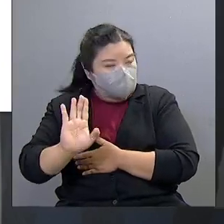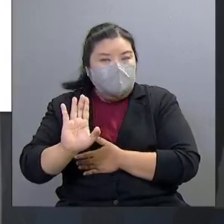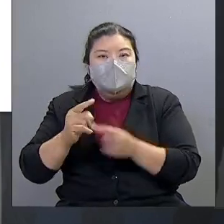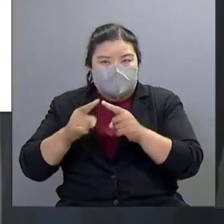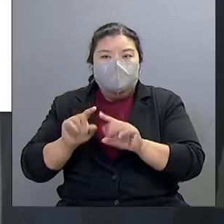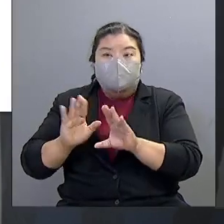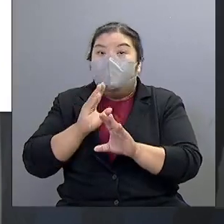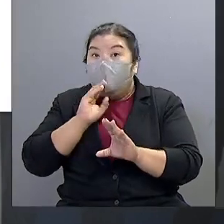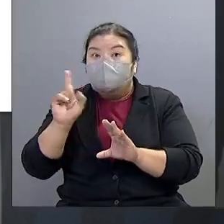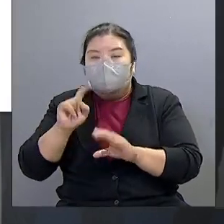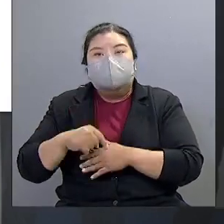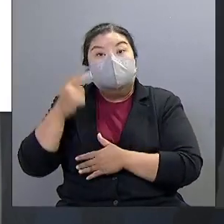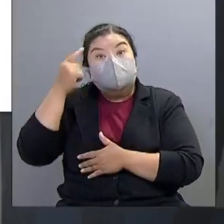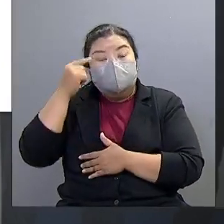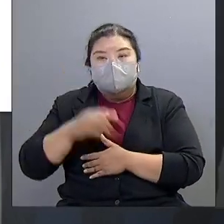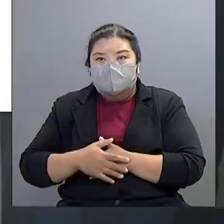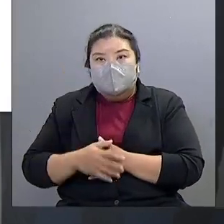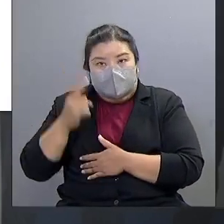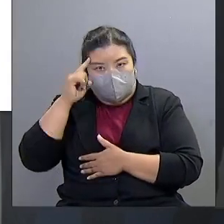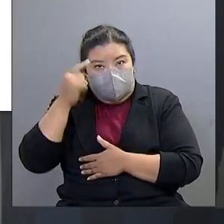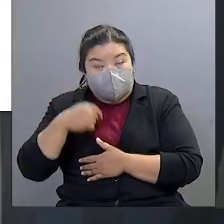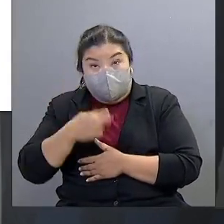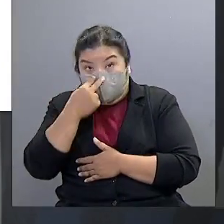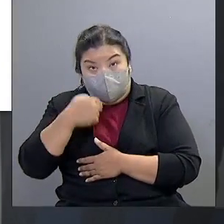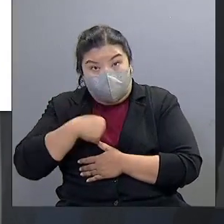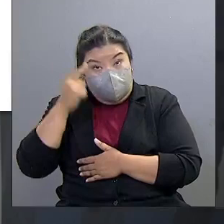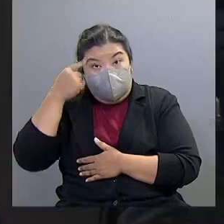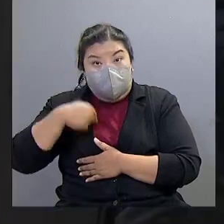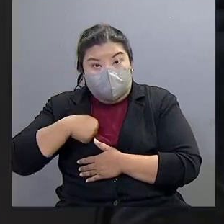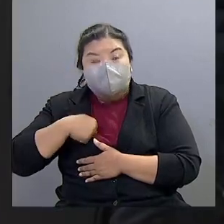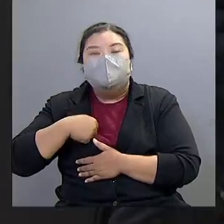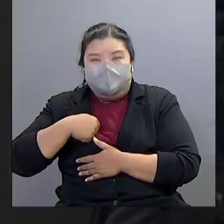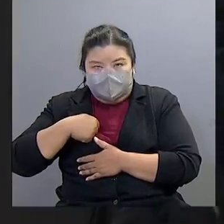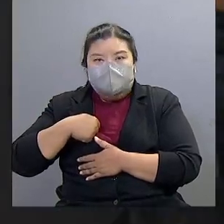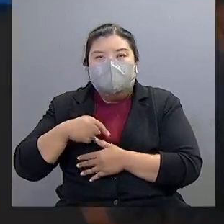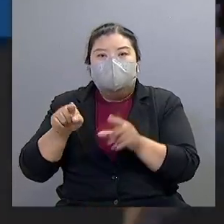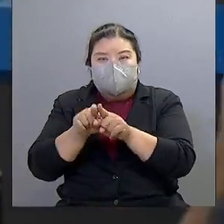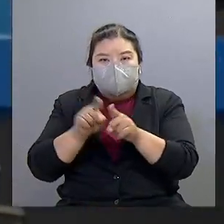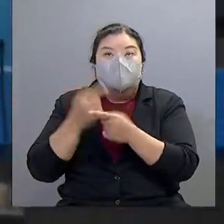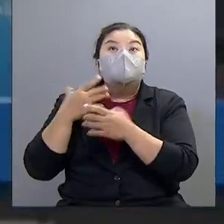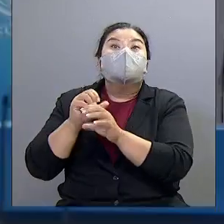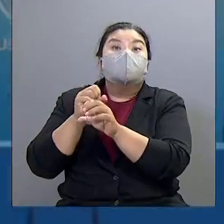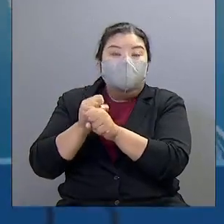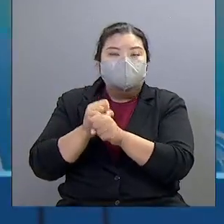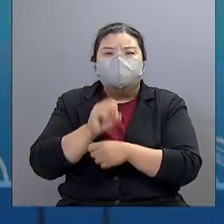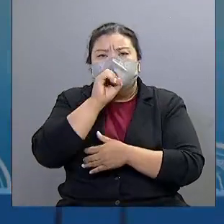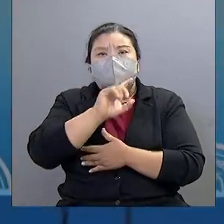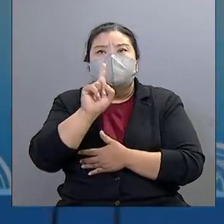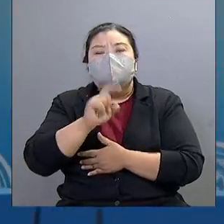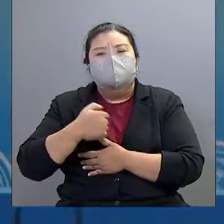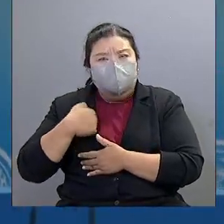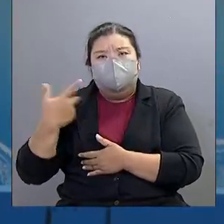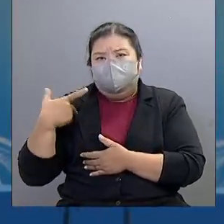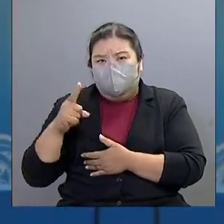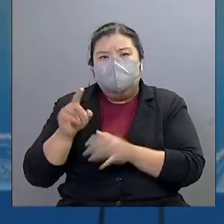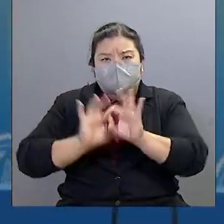ต่ฝากบอกว่าไม่ดูตาม้าตาเรือเลยเหรอเช่นเดียวกันค่ะกับหัวหน้าพรรคประชาธิปัตย์ที่บอกเองว่ายึดประโยชน์ส่ว